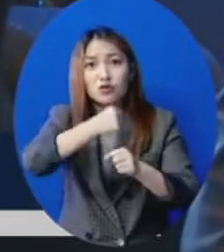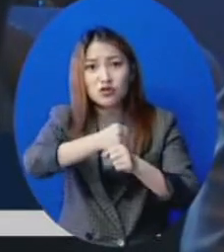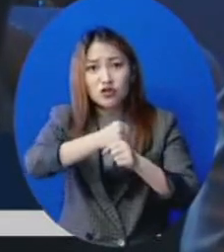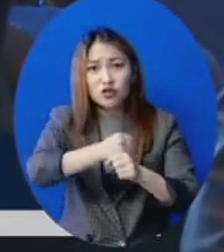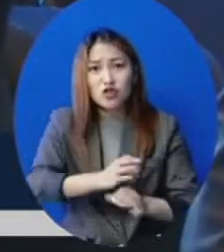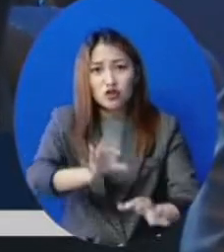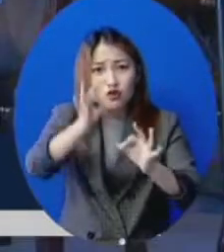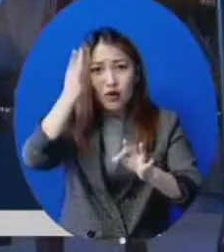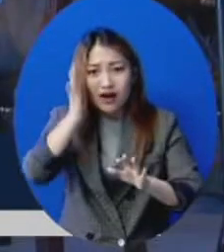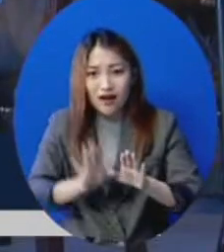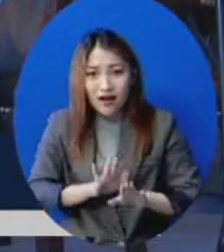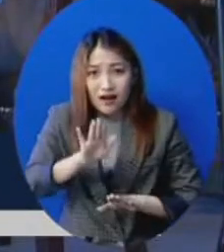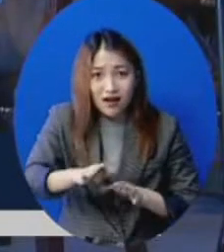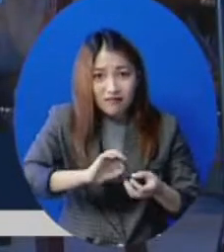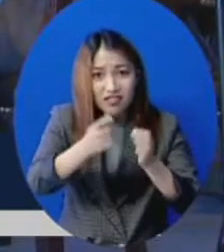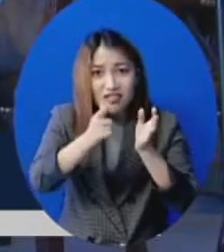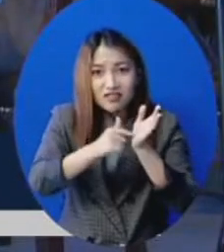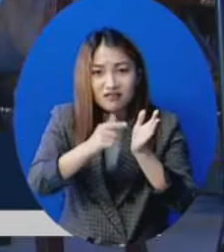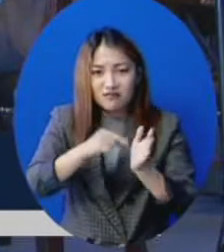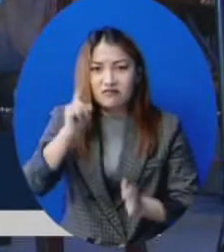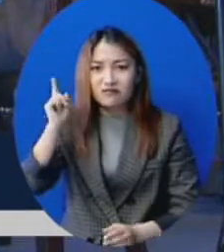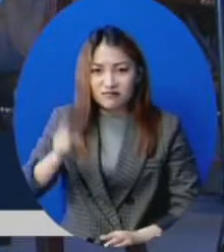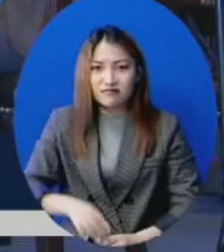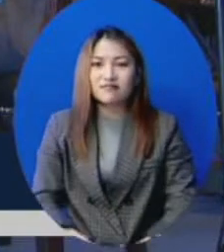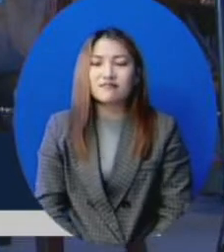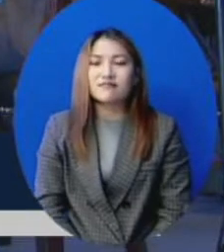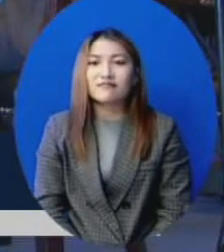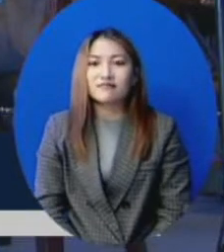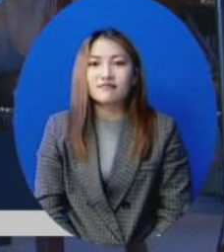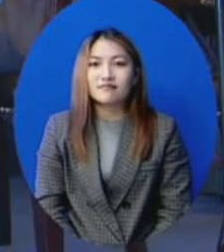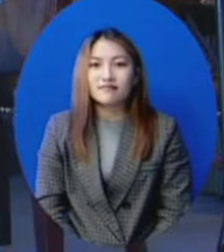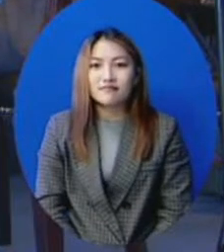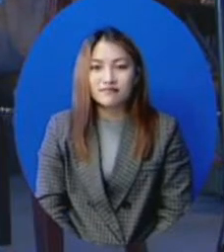явах шаардлага уул уурхайн салбарын хувьд сорилт тулаад байна.